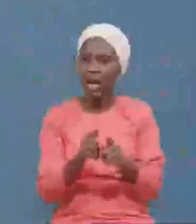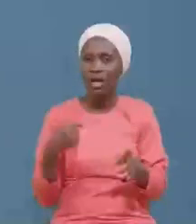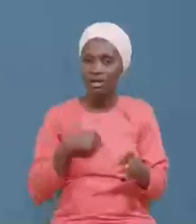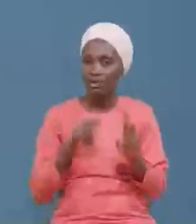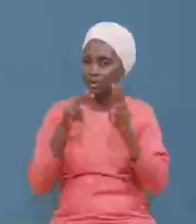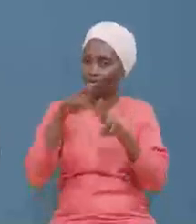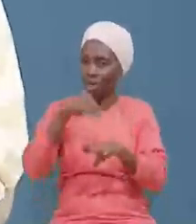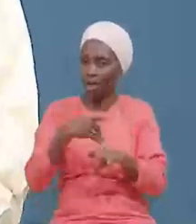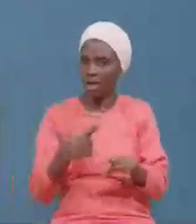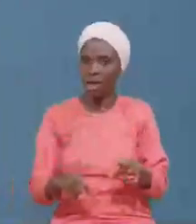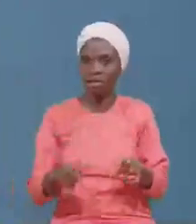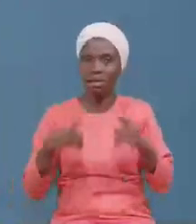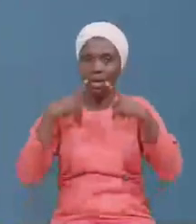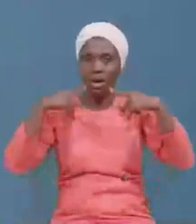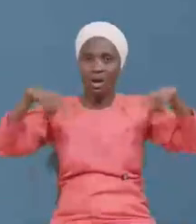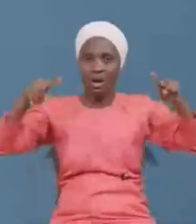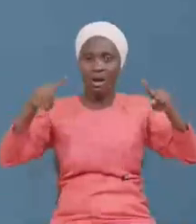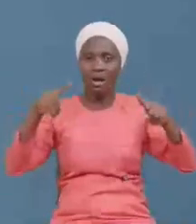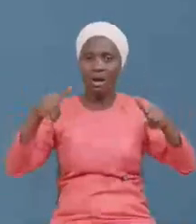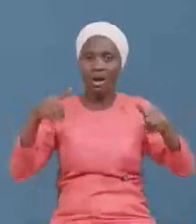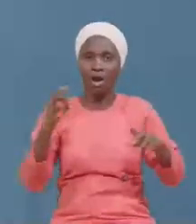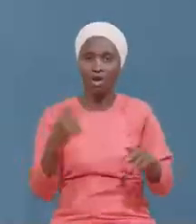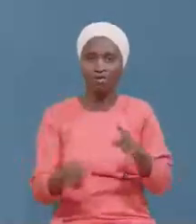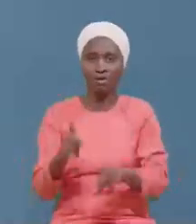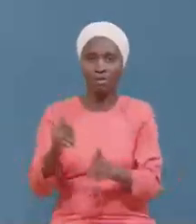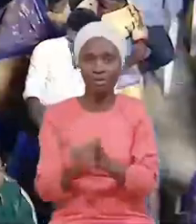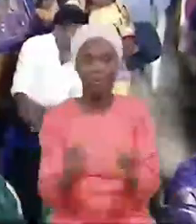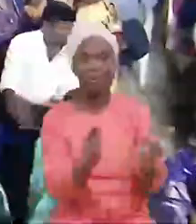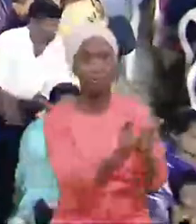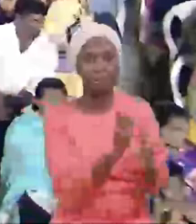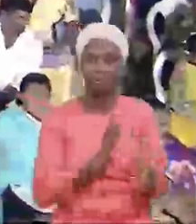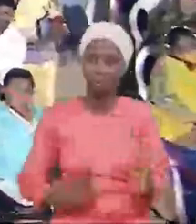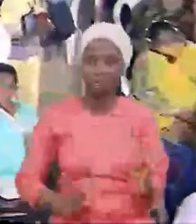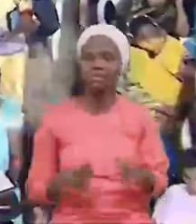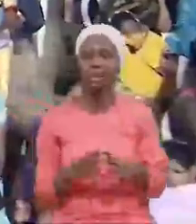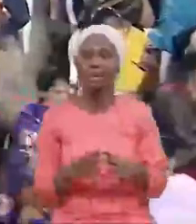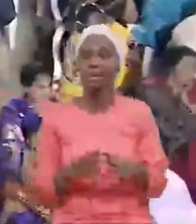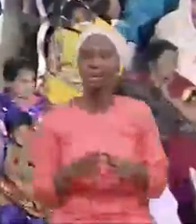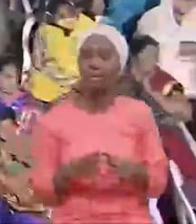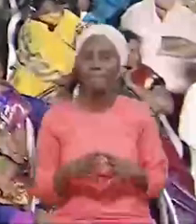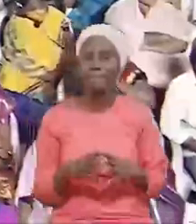Quand nous voyons la déclaration de ceux qui ont rencontré Christ.